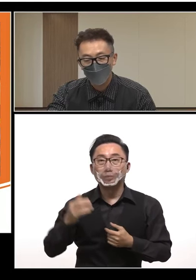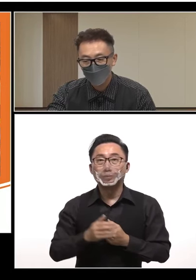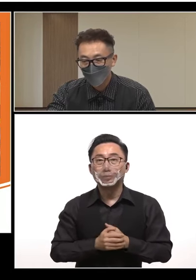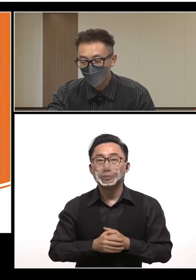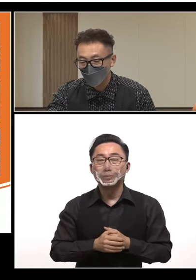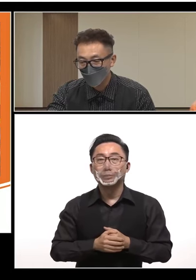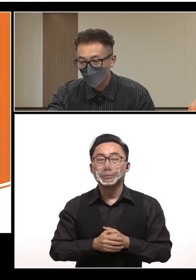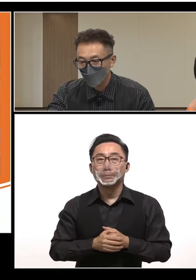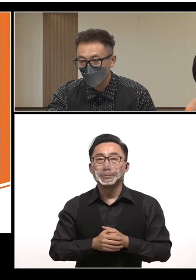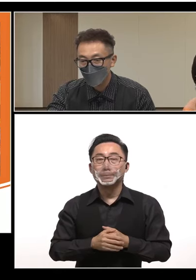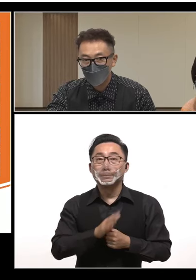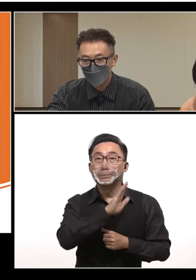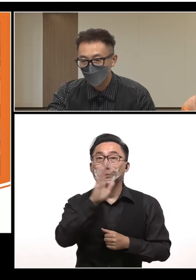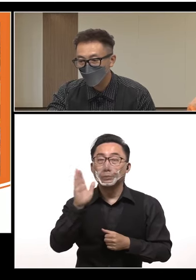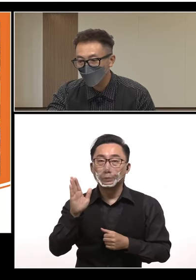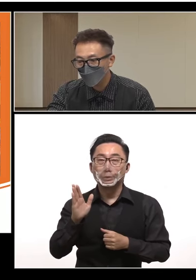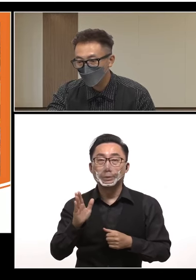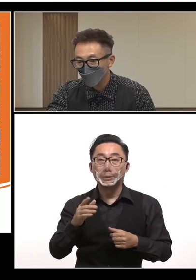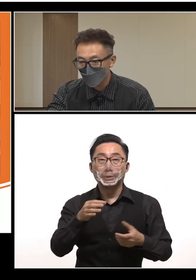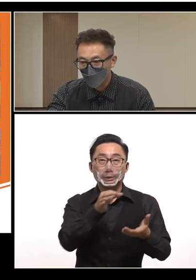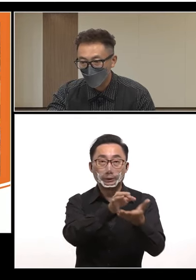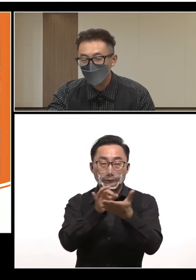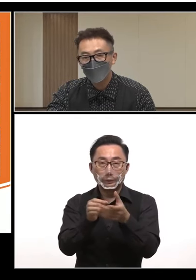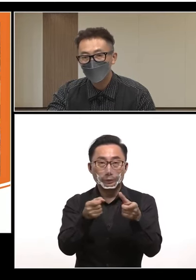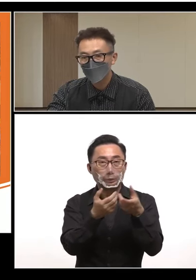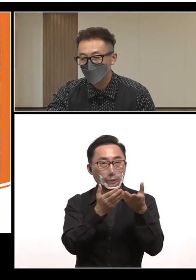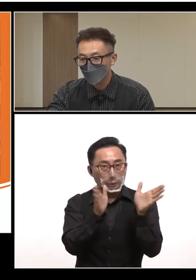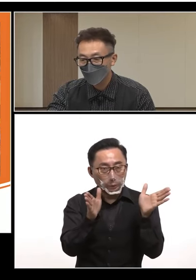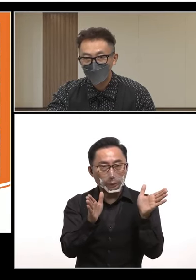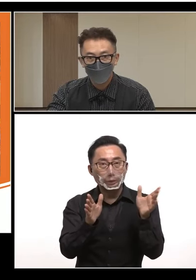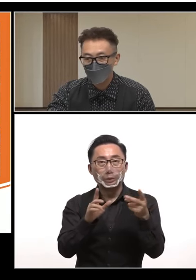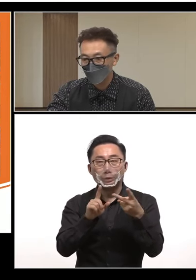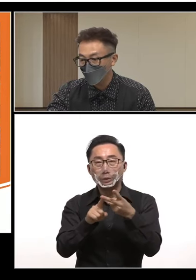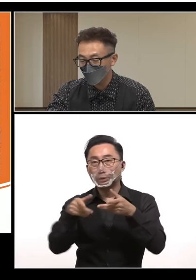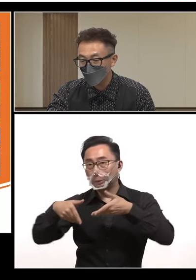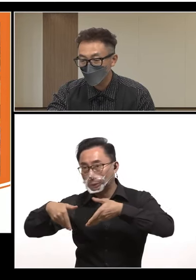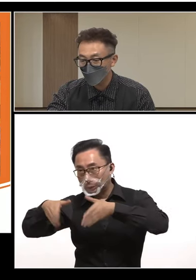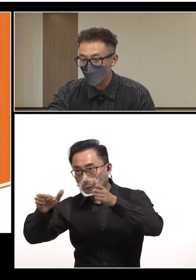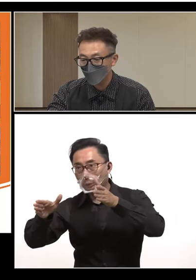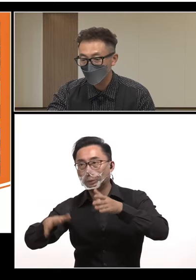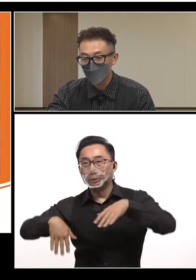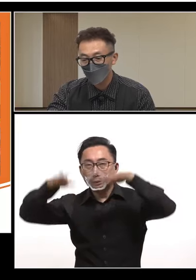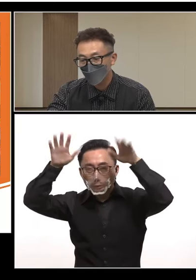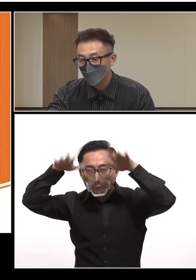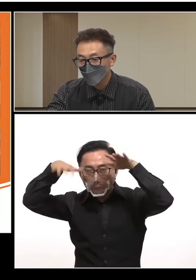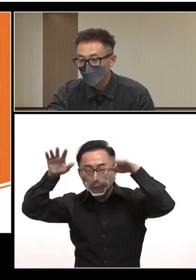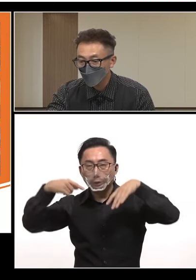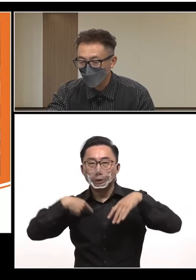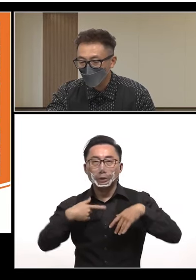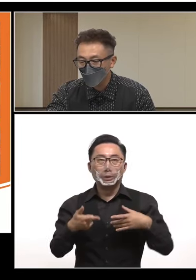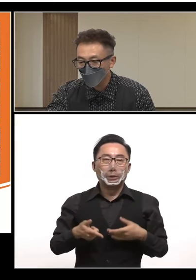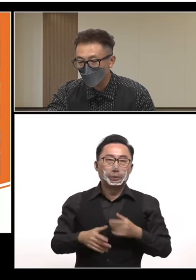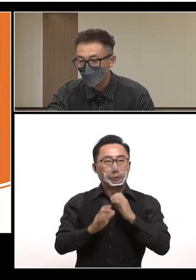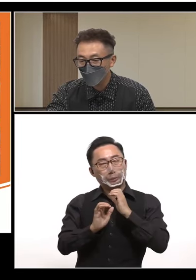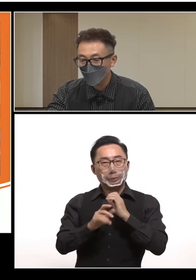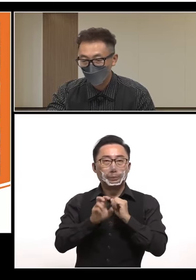同嘅場合，我哋會喺公開嘅場合啦，就算喺街檔，我哋落雨啦，我哋都照做啦。咁左下